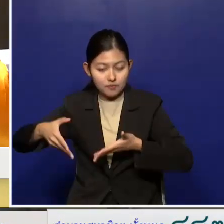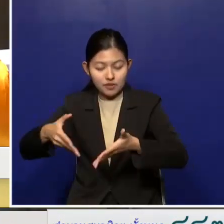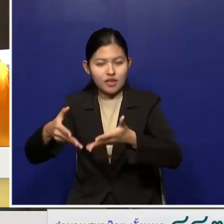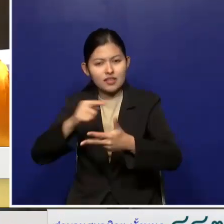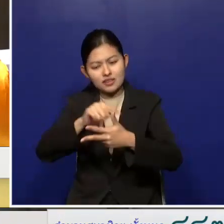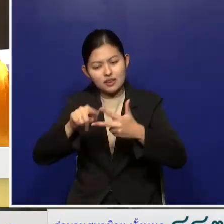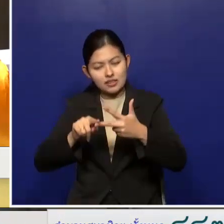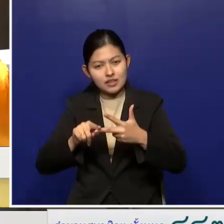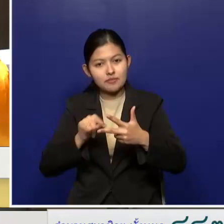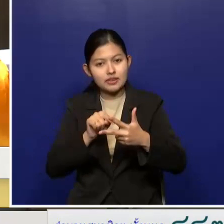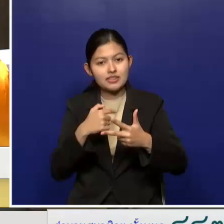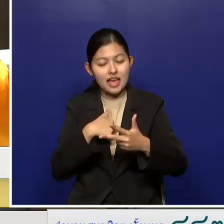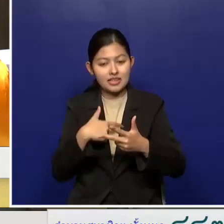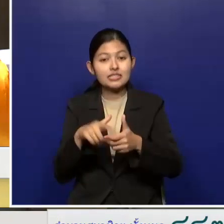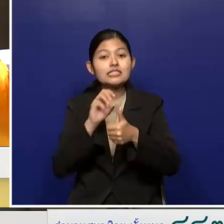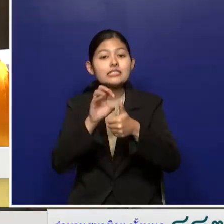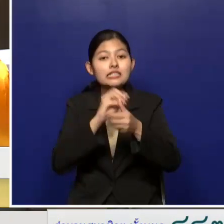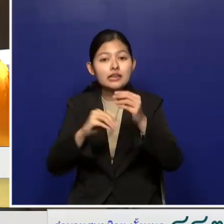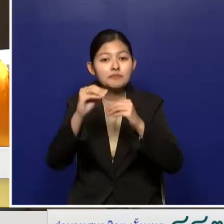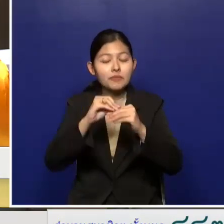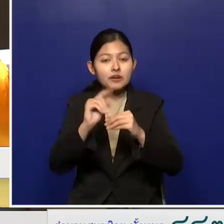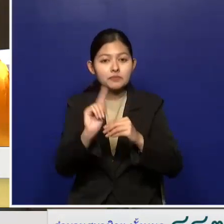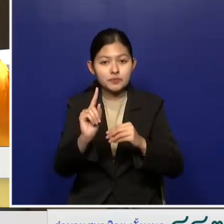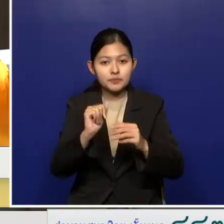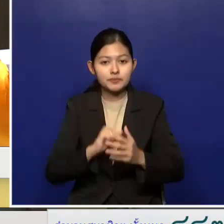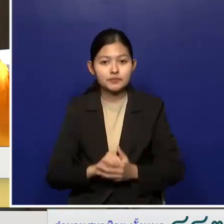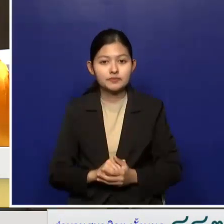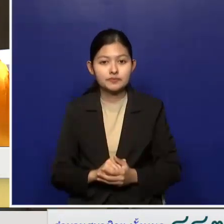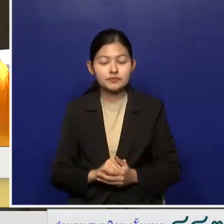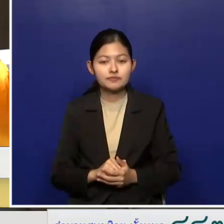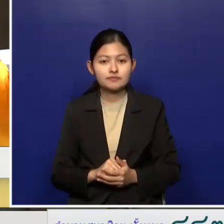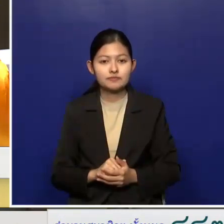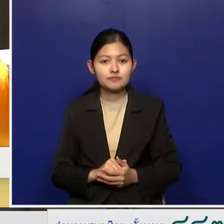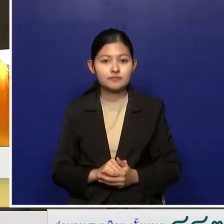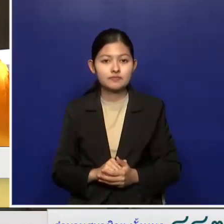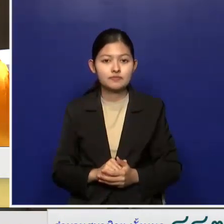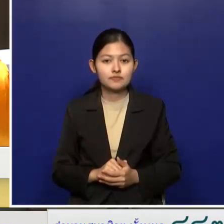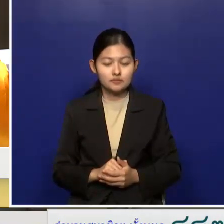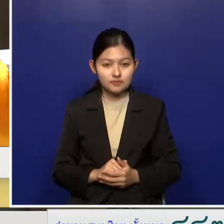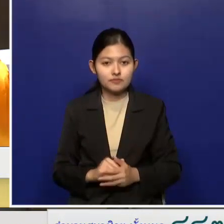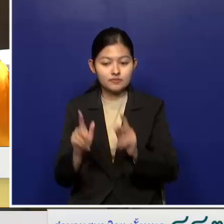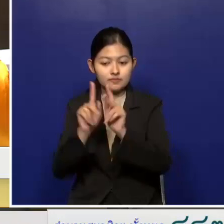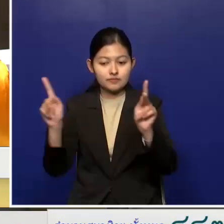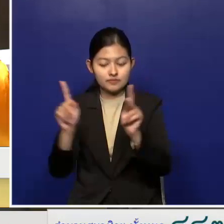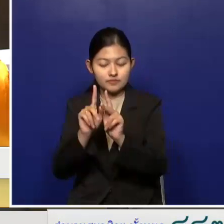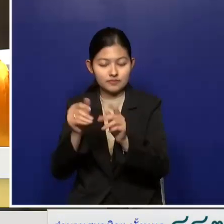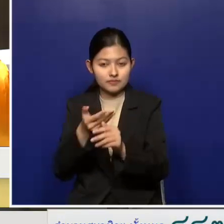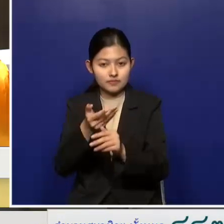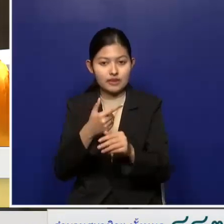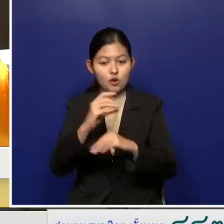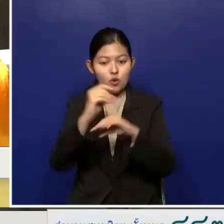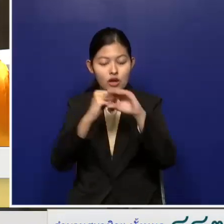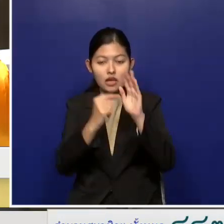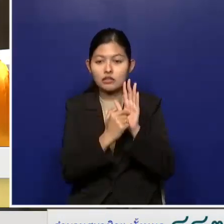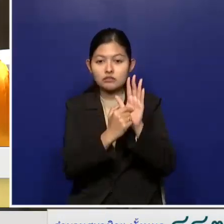ฉันอยากจะให้ความคิดเห็นเพิ่มเติมว่าจริงๆแล้วมันที่กรรมธิการเสนอตัวอย่างโครงการมามันยังไม่ได้คร